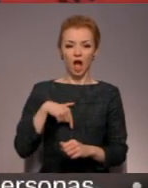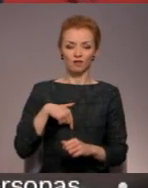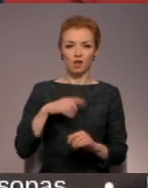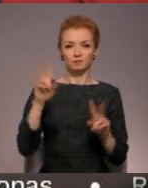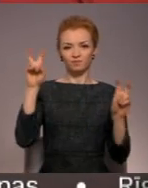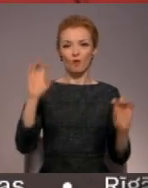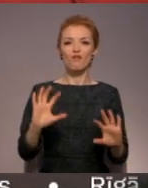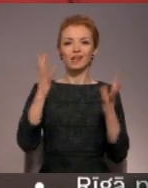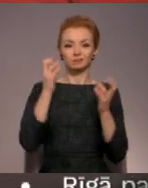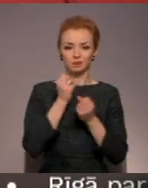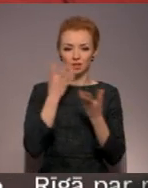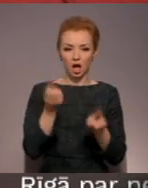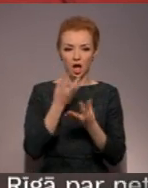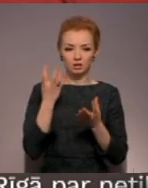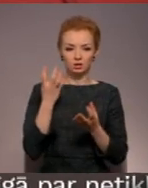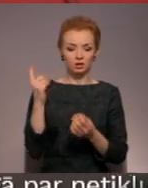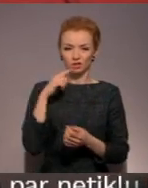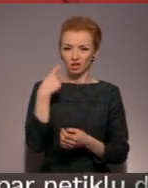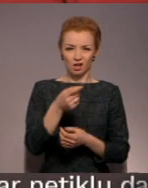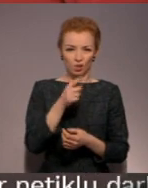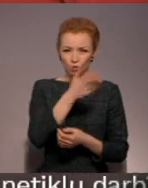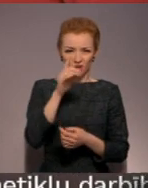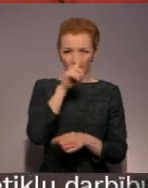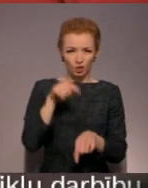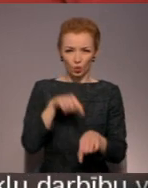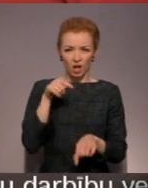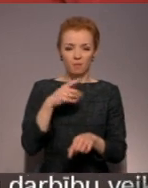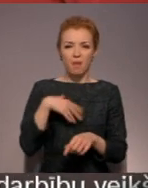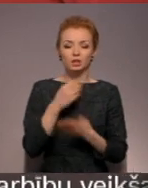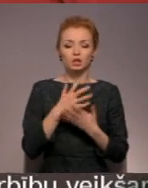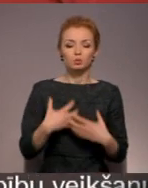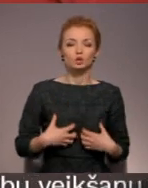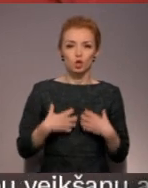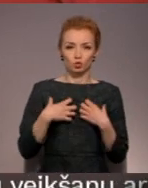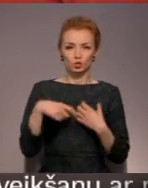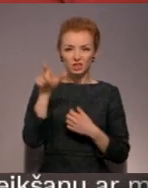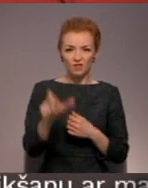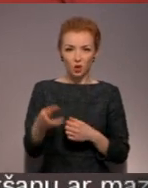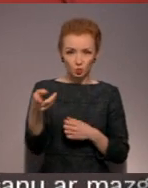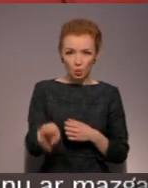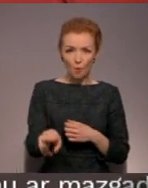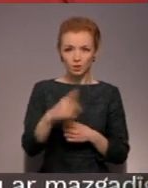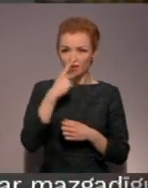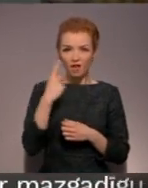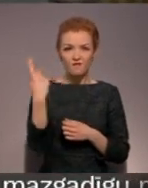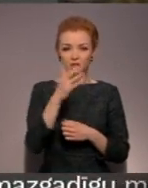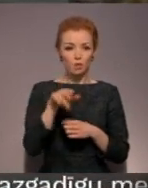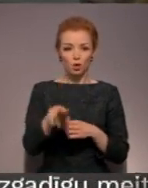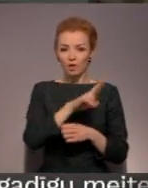stāstu. Jūs pat nenojaušat, cik ļoti esam sašutuši. Cilvēki iet bojā un neviens par to